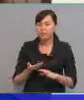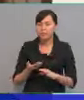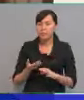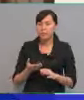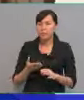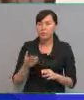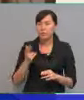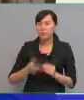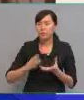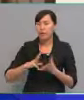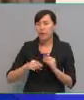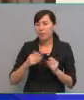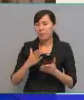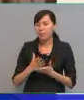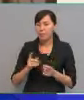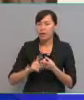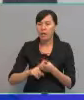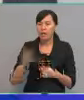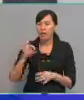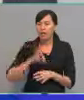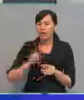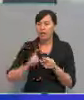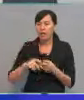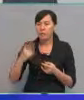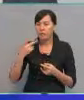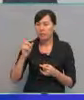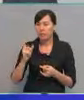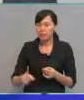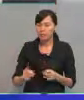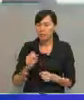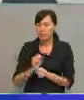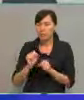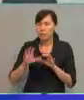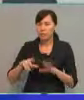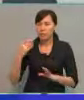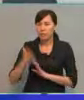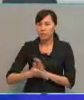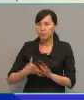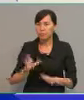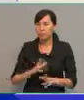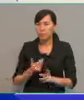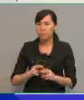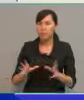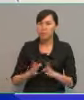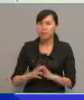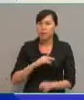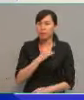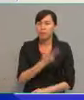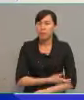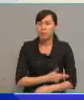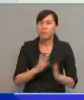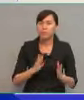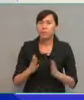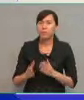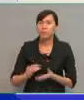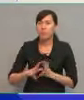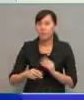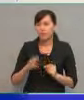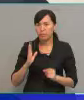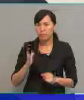тәртібі оң нәтиже беруде. Коронавирусты жұқтырған екі азамат блок бекеттерде анықталған. Сондықтан күшейтілген жаңа тәртіп